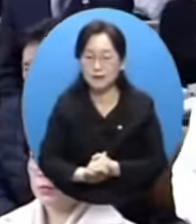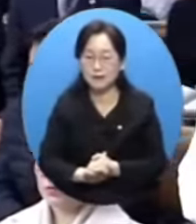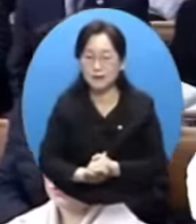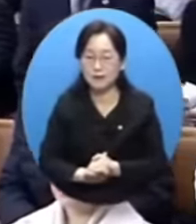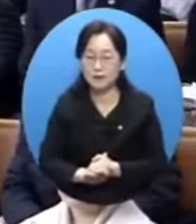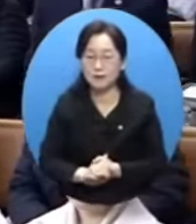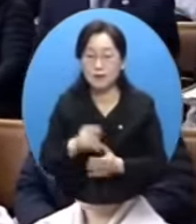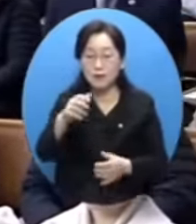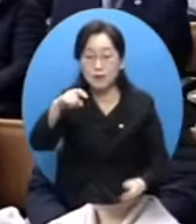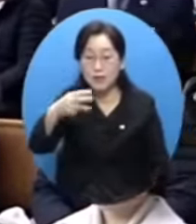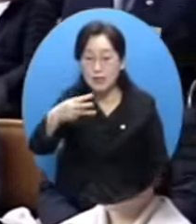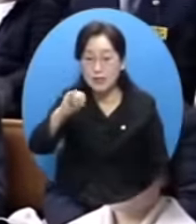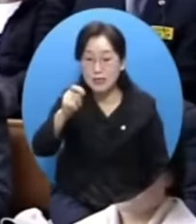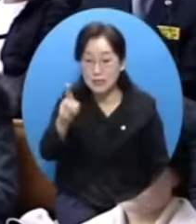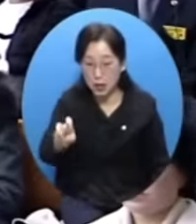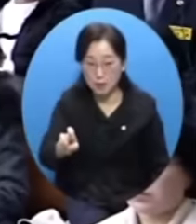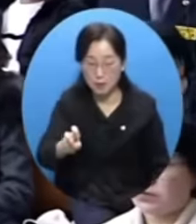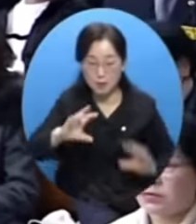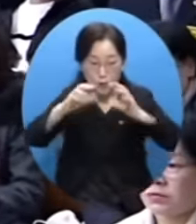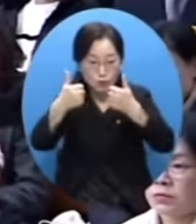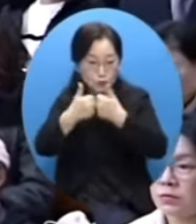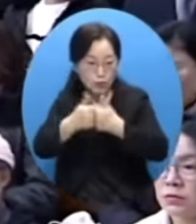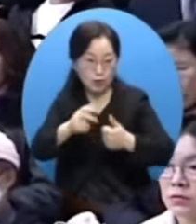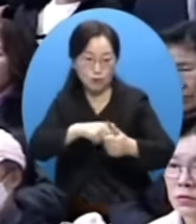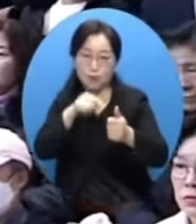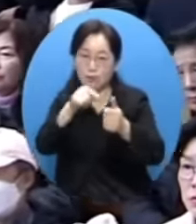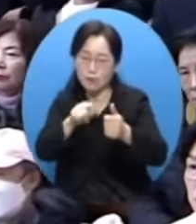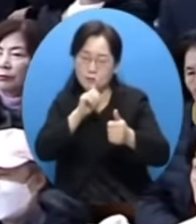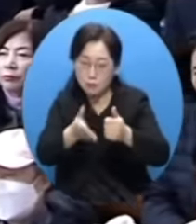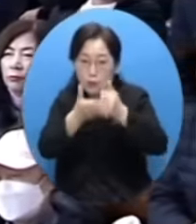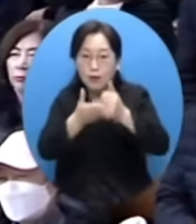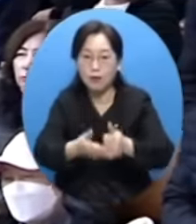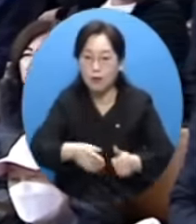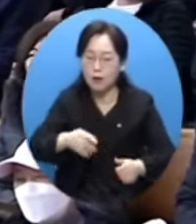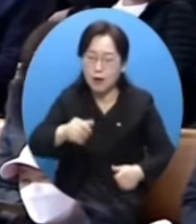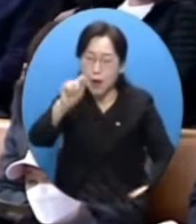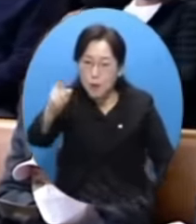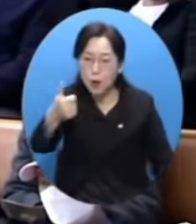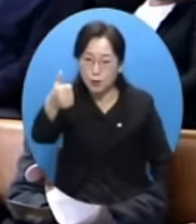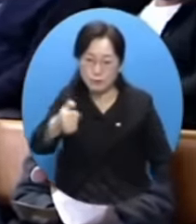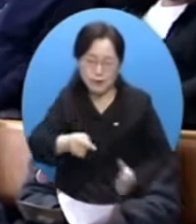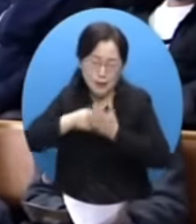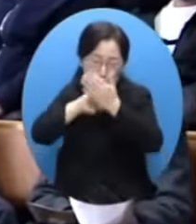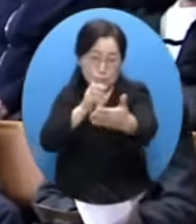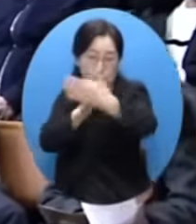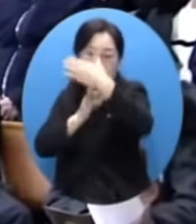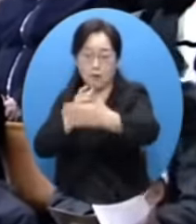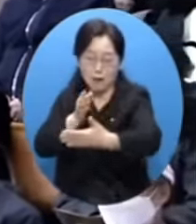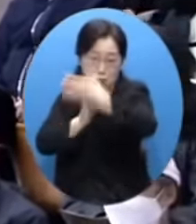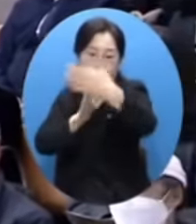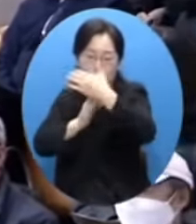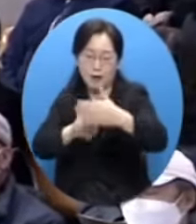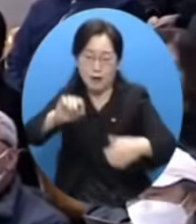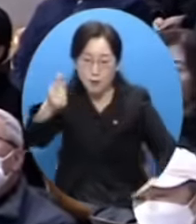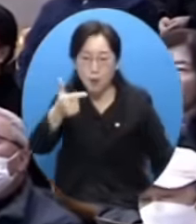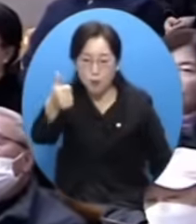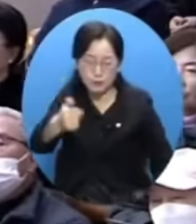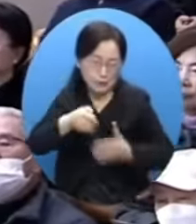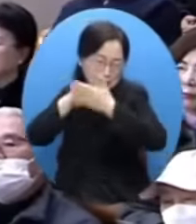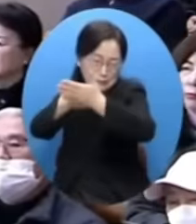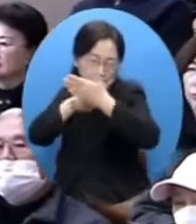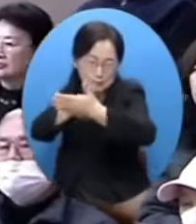이 윌리엄 윌버포스 국회는 정말 존경받을 만한 것이 150여 차례 또 상정하고 또 상정하고 또 상정해서 결국은